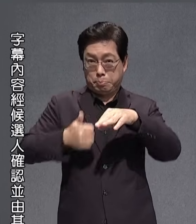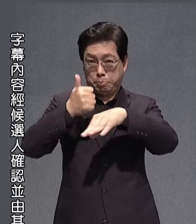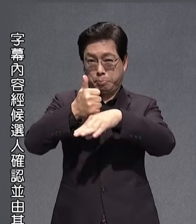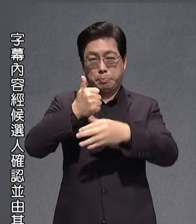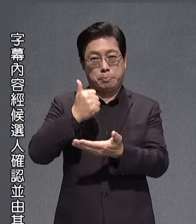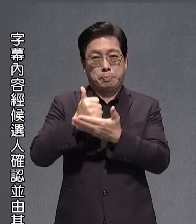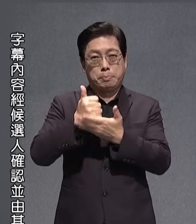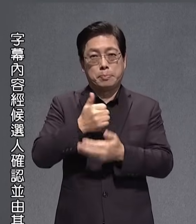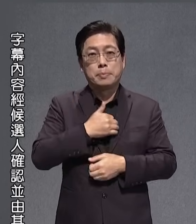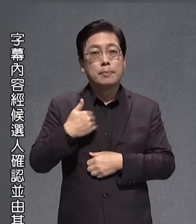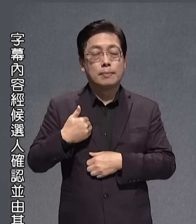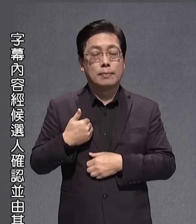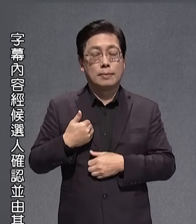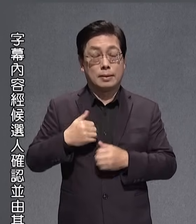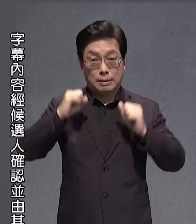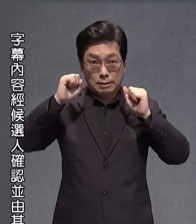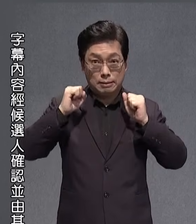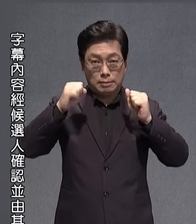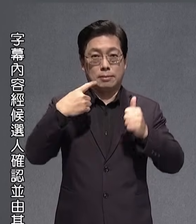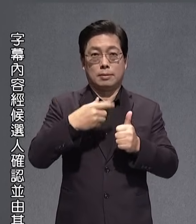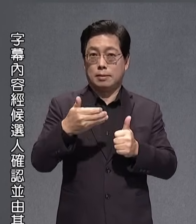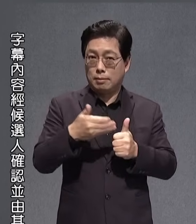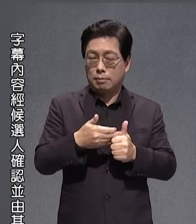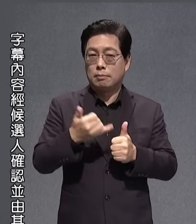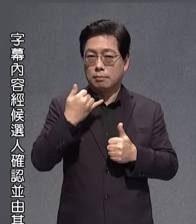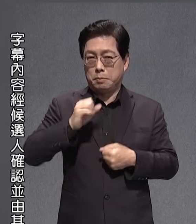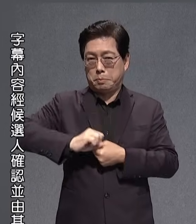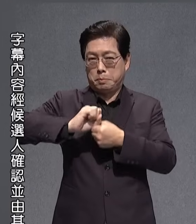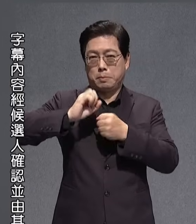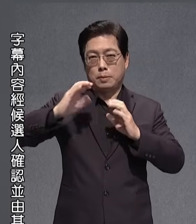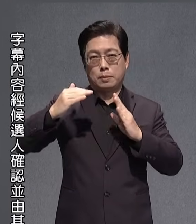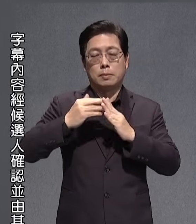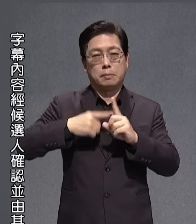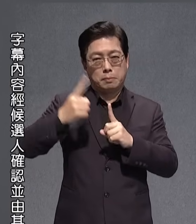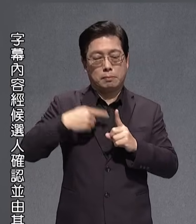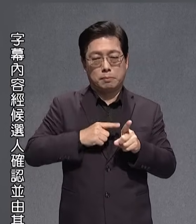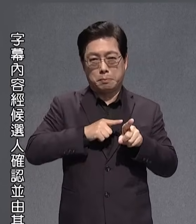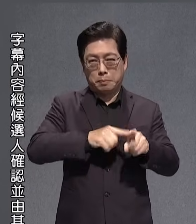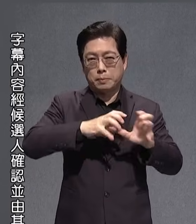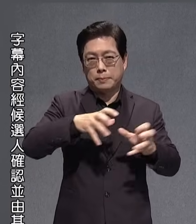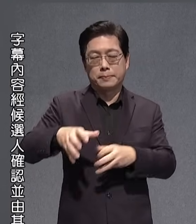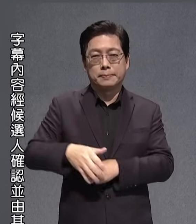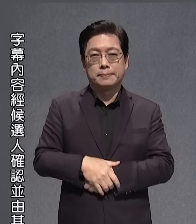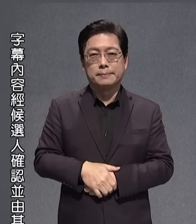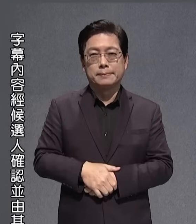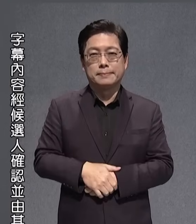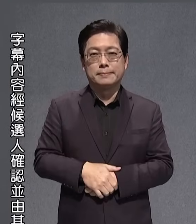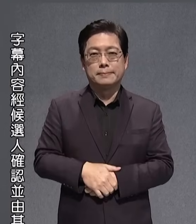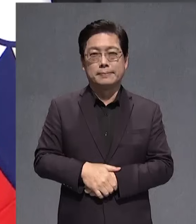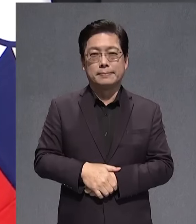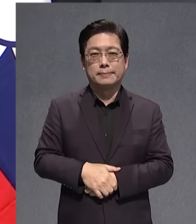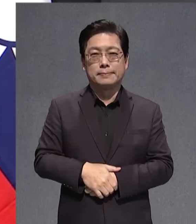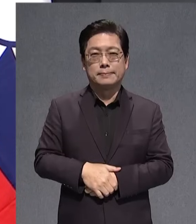步，让体育教育来增强国力，接轨国际。